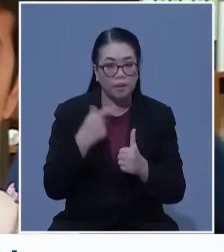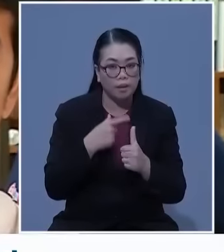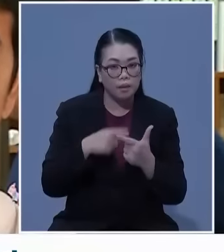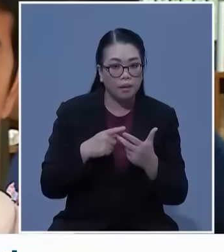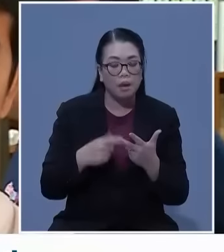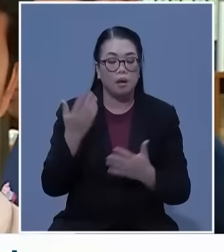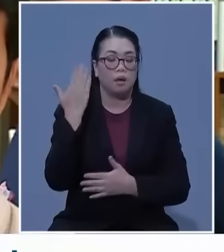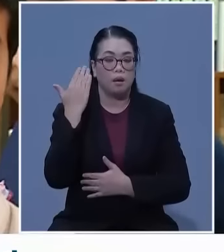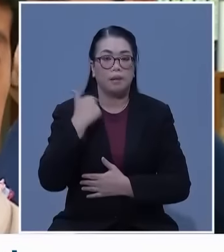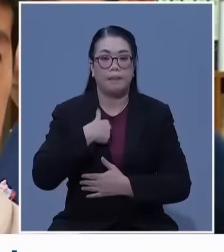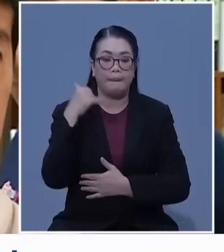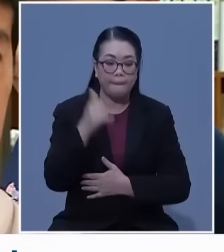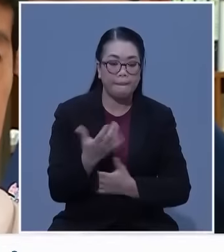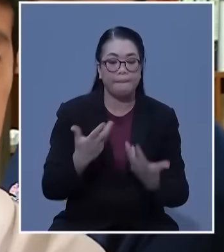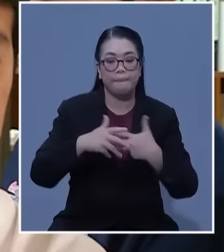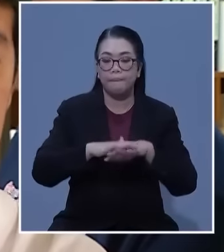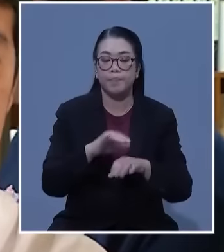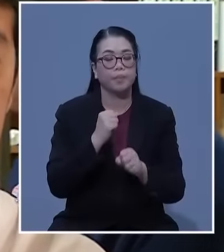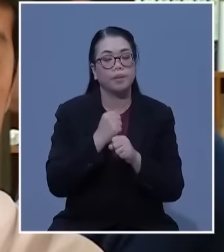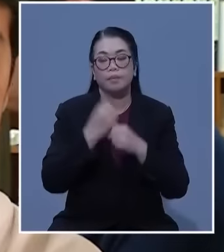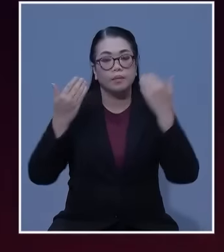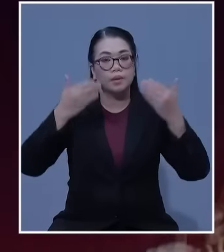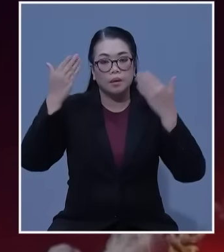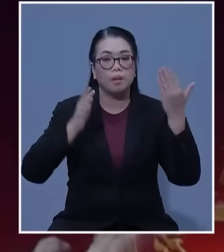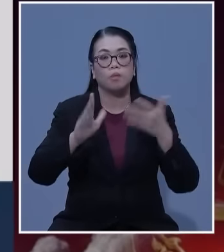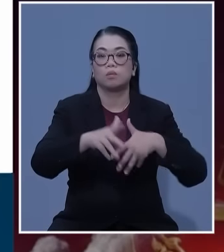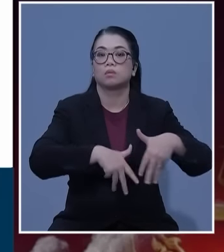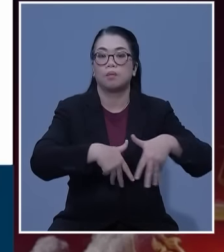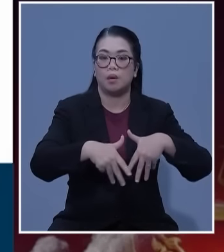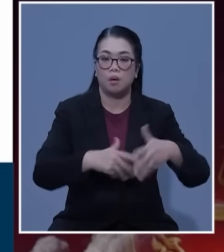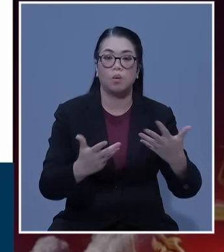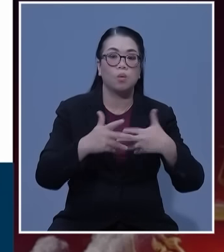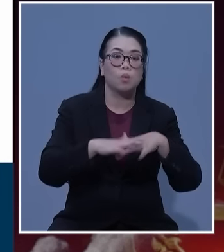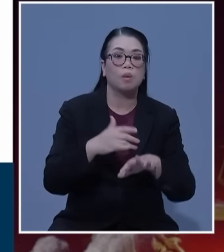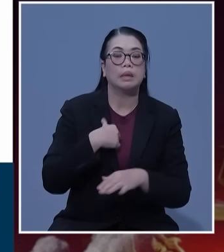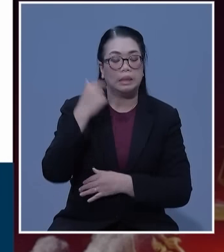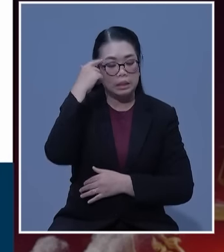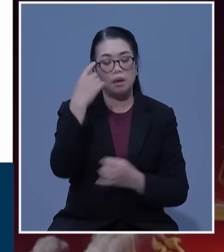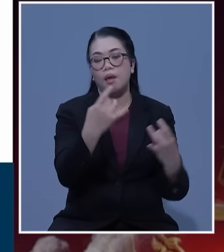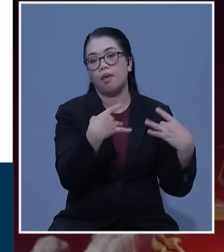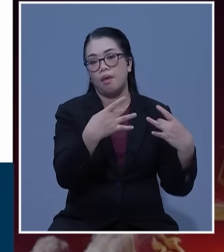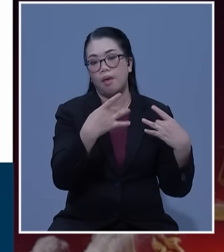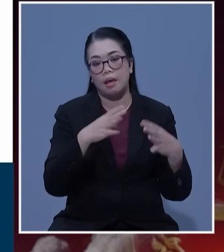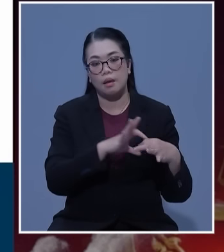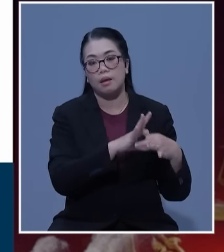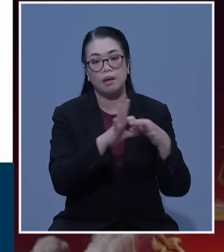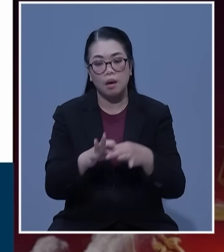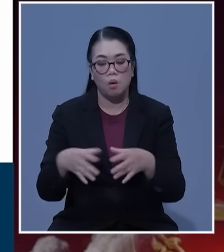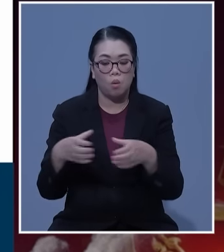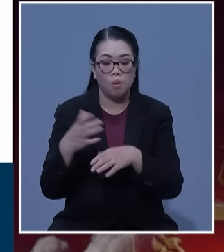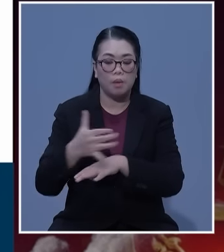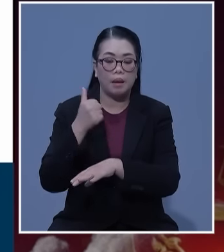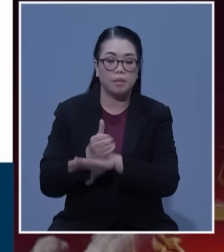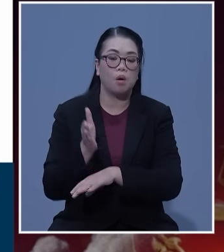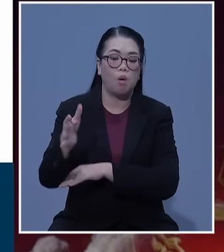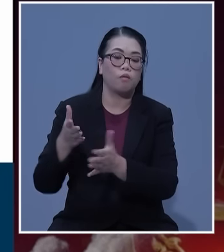บอกว่าวันนั้นเนี่ยเธอแค่ไปร่วมงานตามประเพณีของชาวบ้านโดยเรื่องนี้เชื่อว่าถูกใส่ร้ายและเกี่ยวข้องกับกลุ่มการเมือง